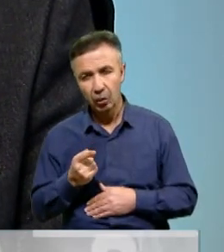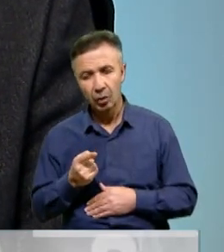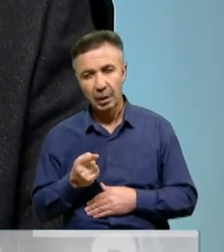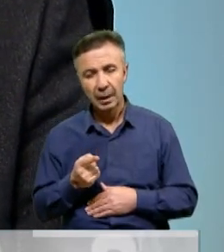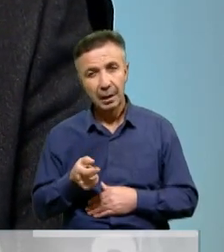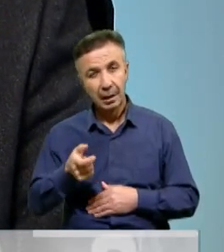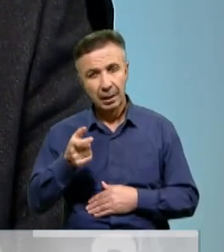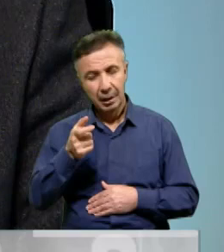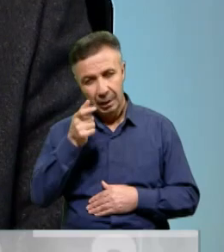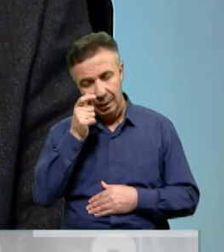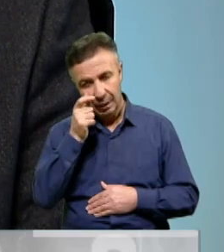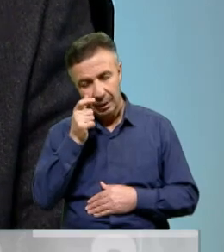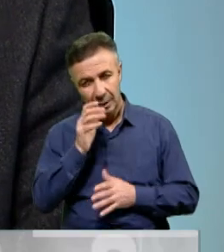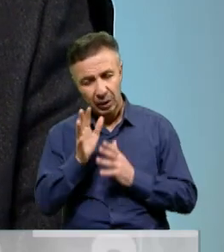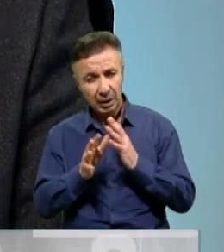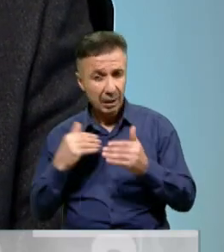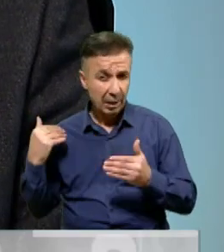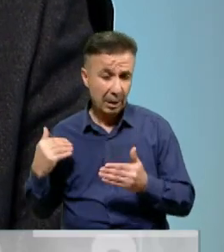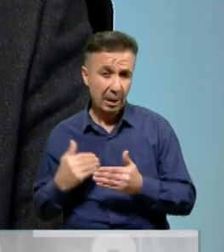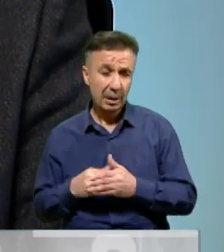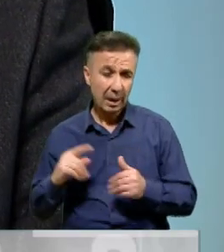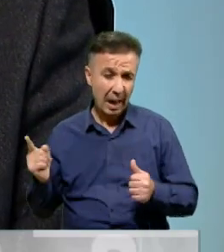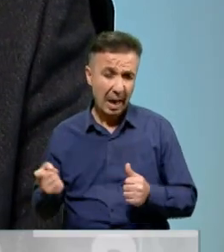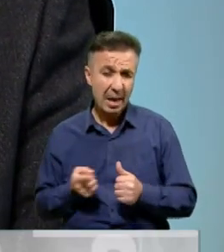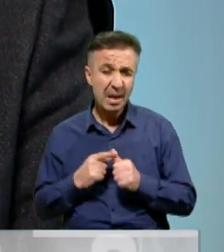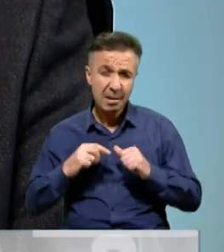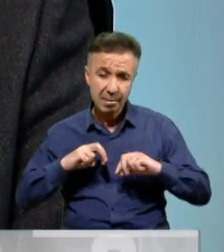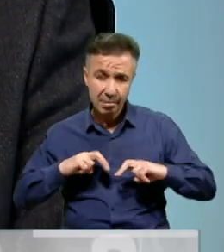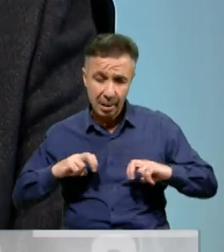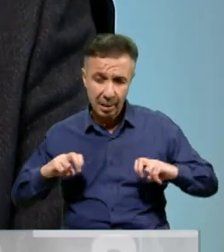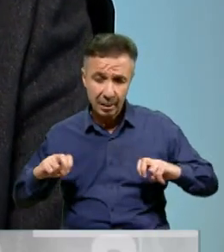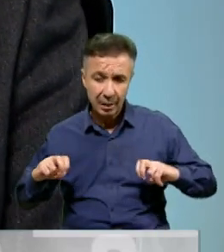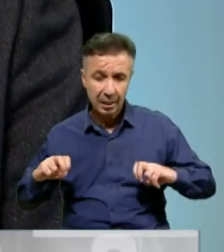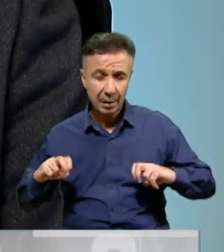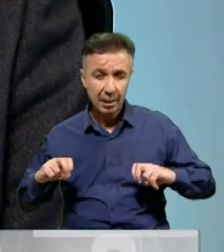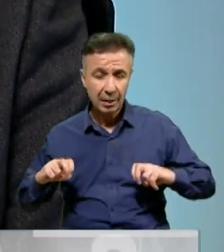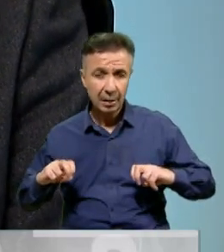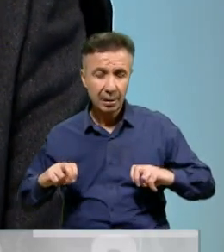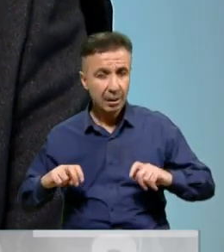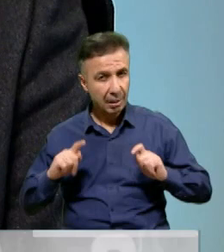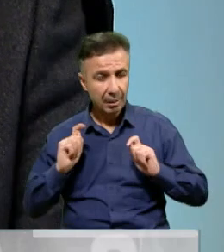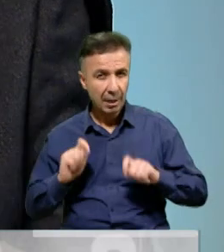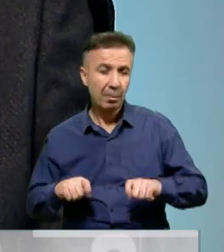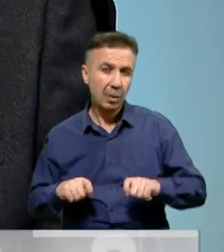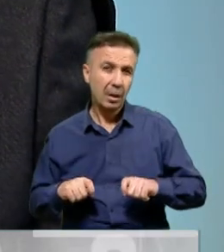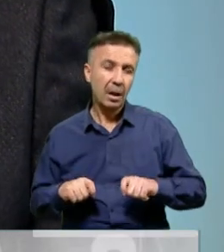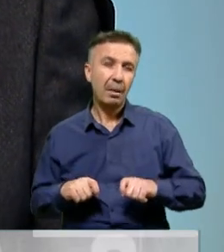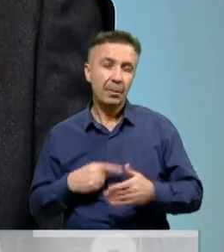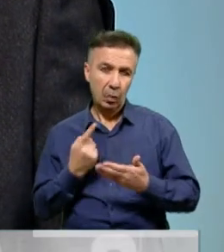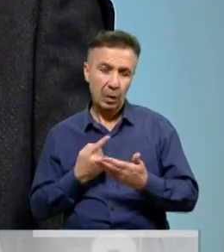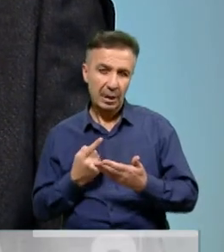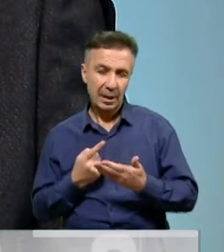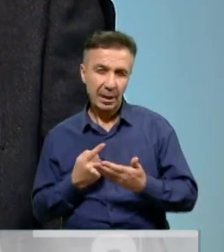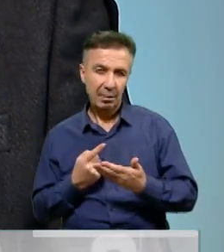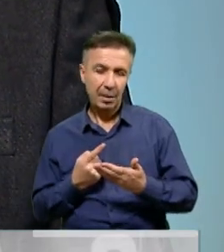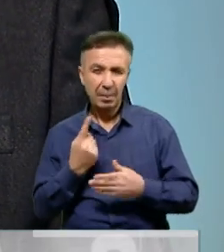secavendine, işaretine kadar en ince ayrıntısına kadar inceliyorlar. Bir musafı bir kişi